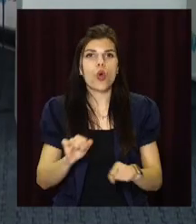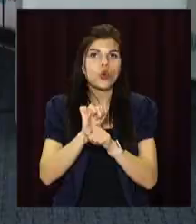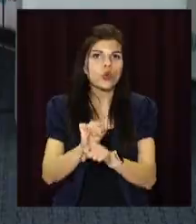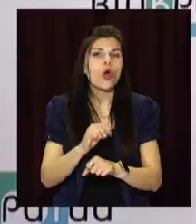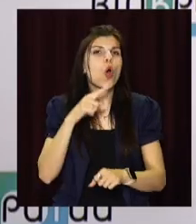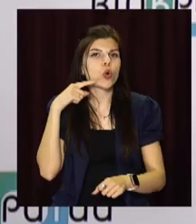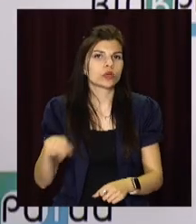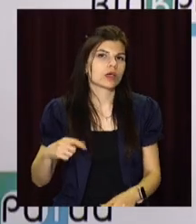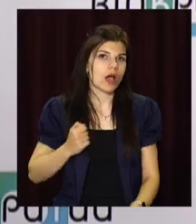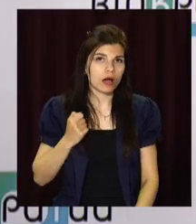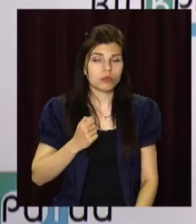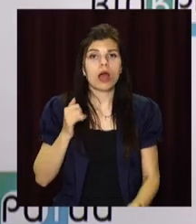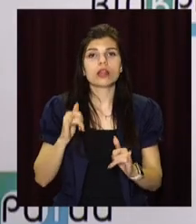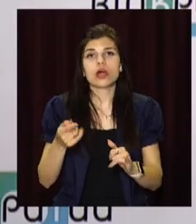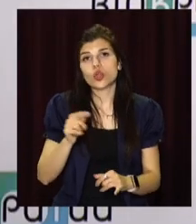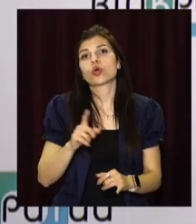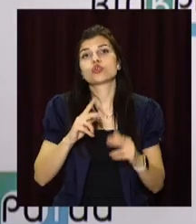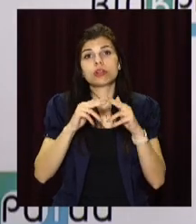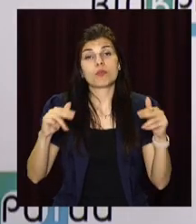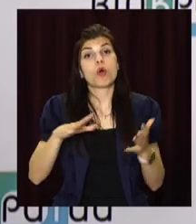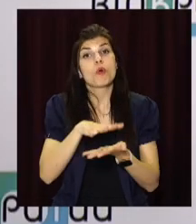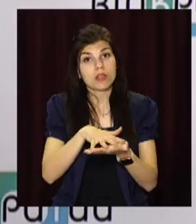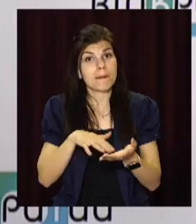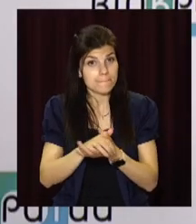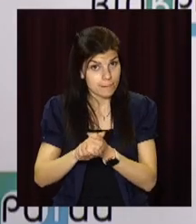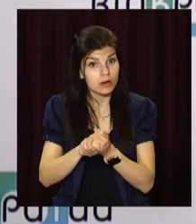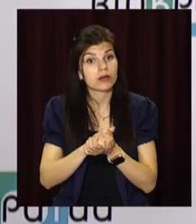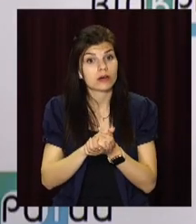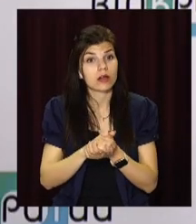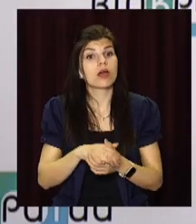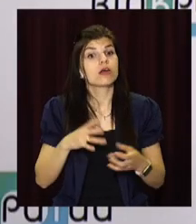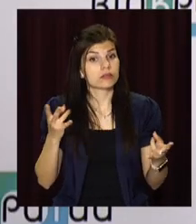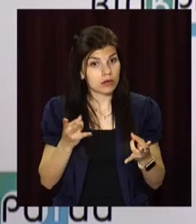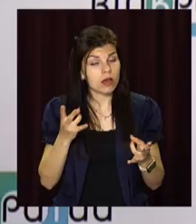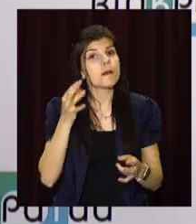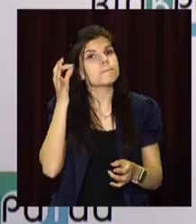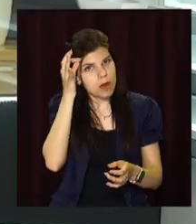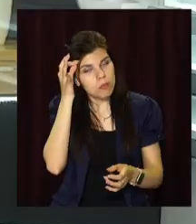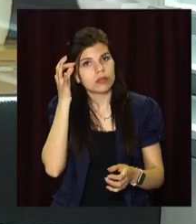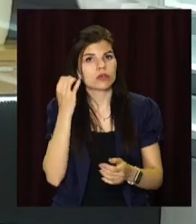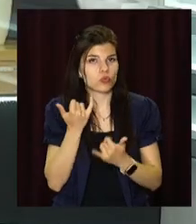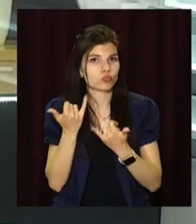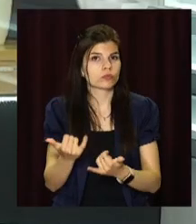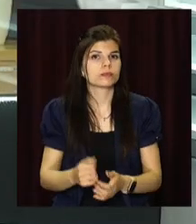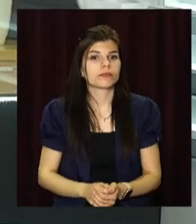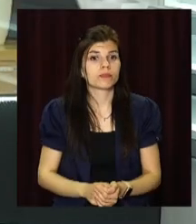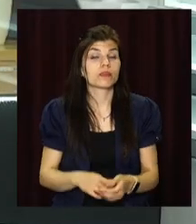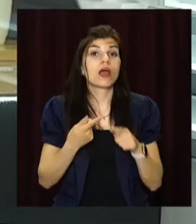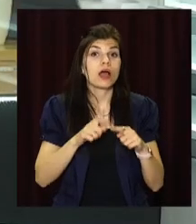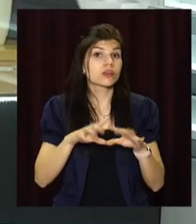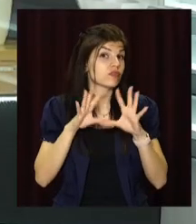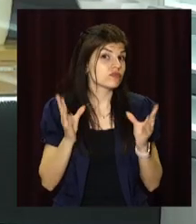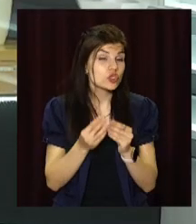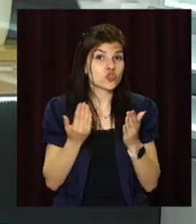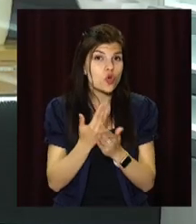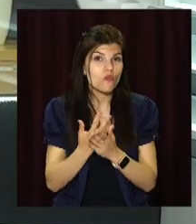російську армію. Для того, щоб Дніпро і далі був мирним, власне кажучи, варто пам'ятати. І це всі новини на